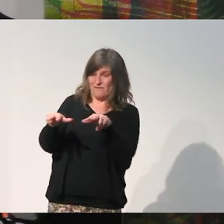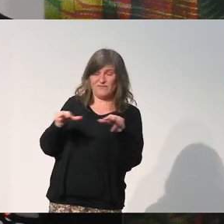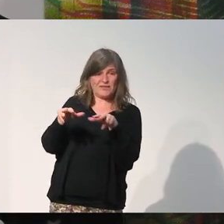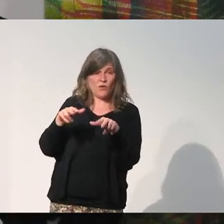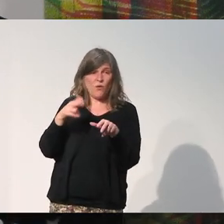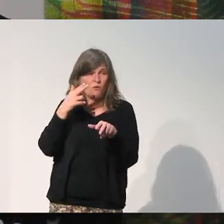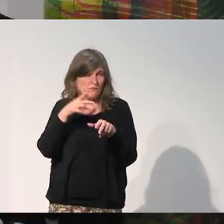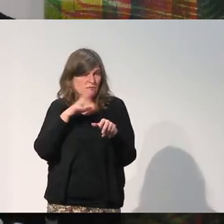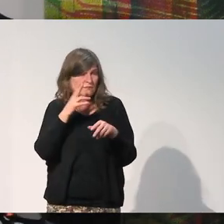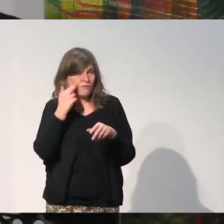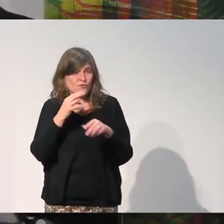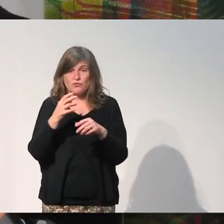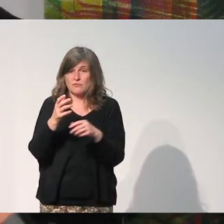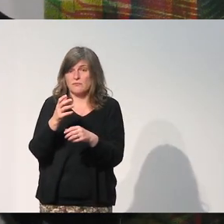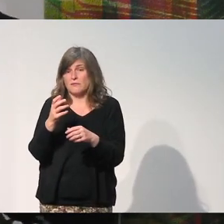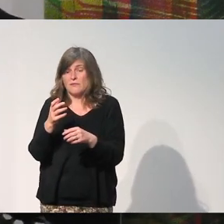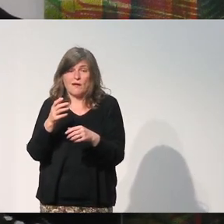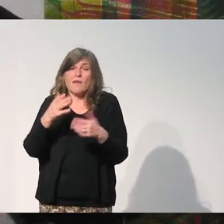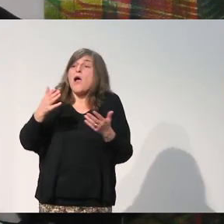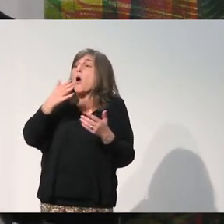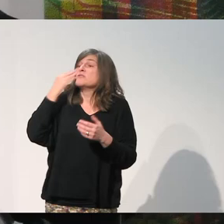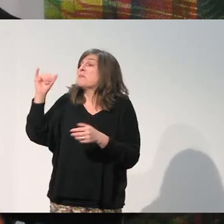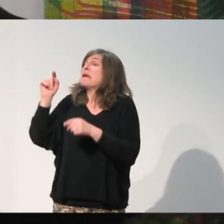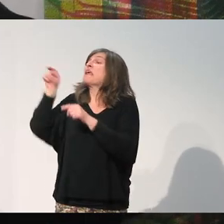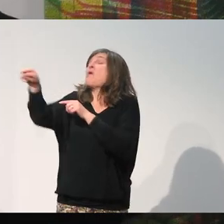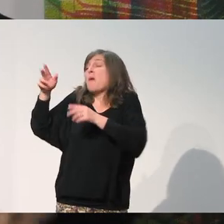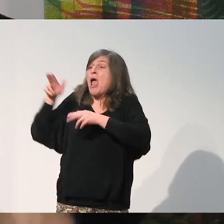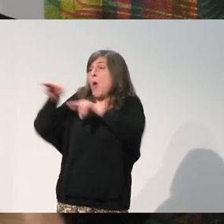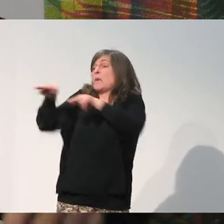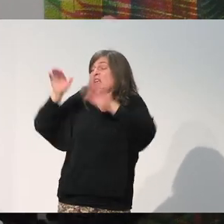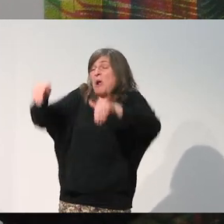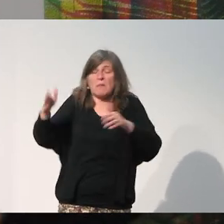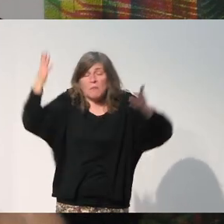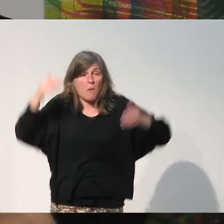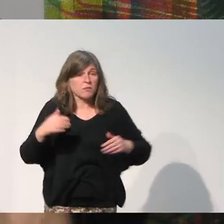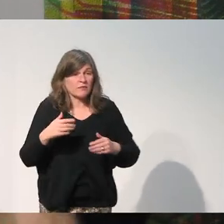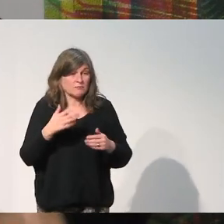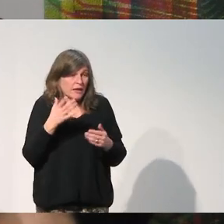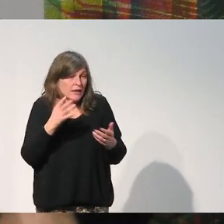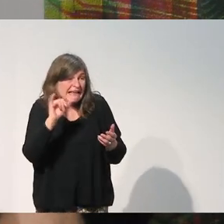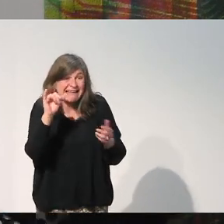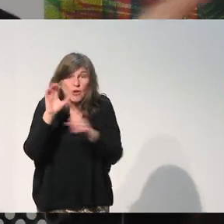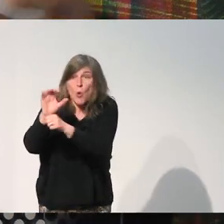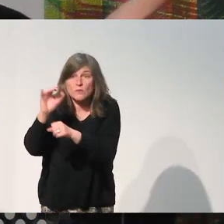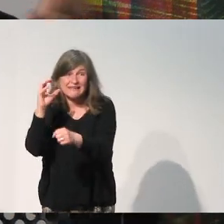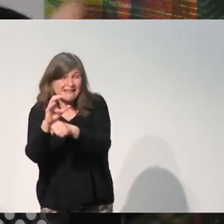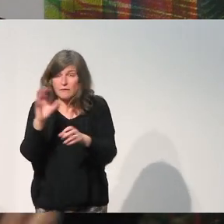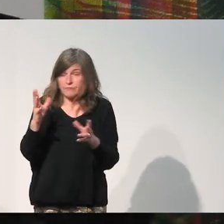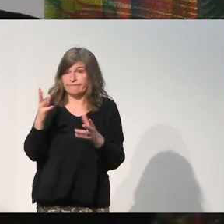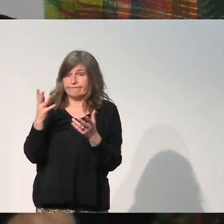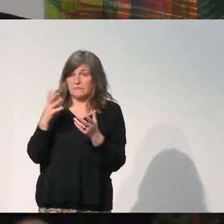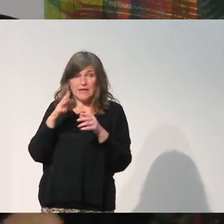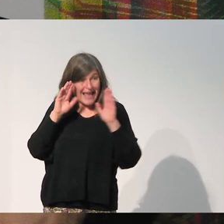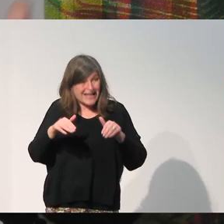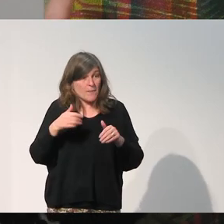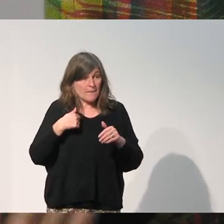disant on ne sait même plus pourquoi on tire sur l'autre, mais on tire. Parce que c'est comme ça. Et c'est vrai qu'on s'y perd vraiment, même quand on consulte, on s'y perd,